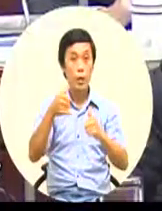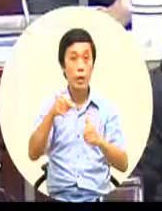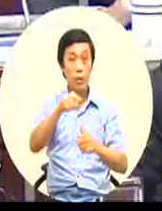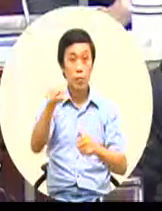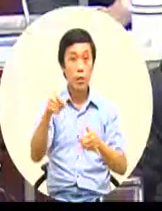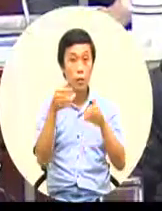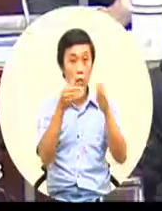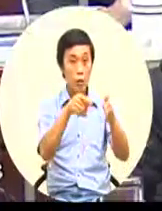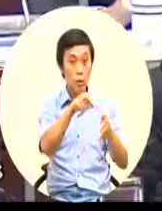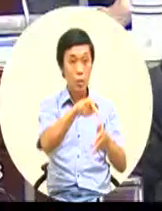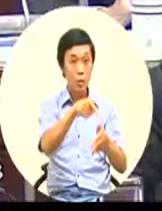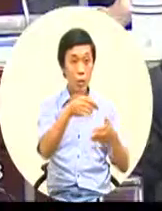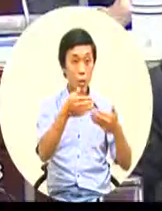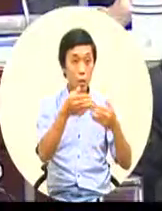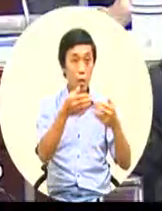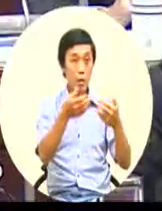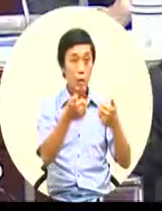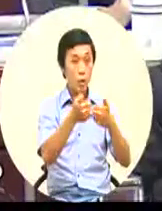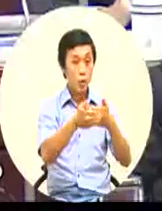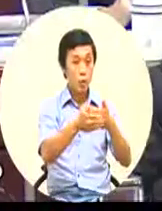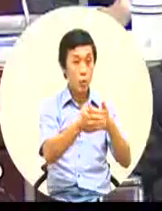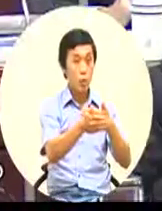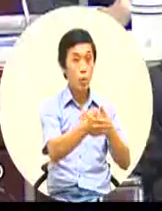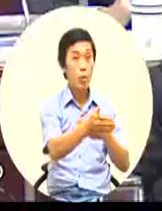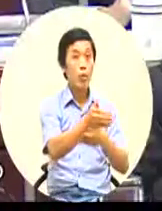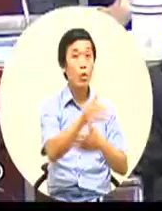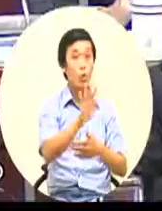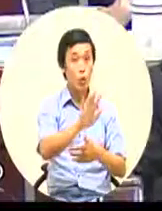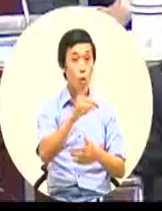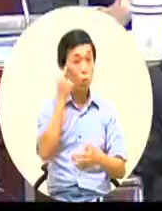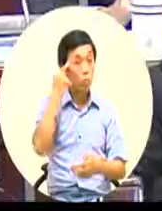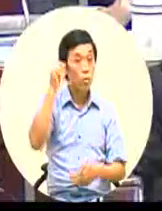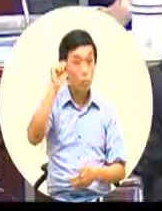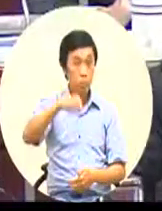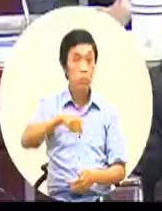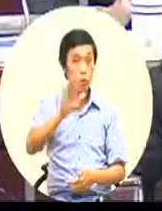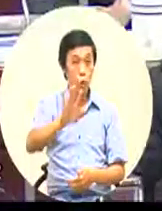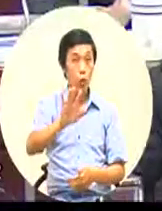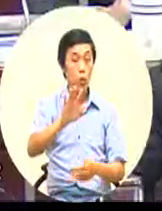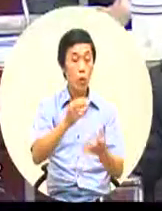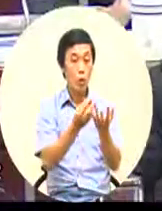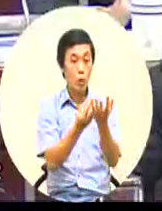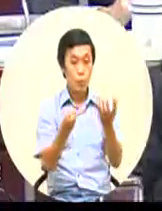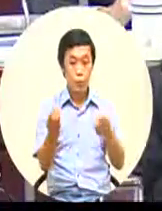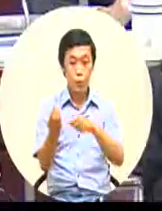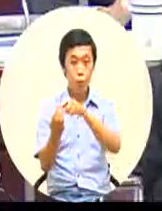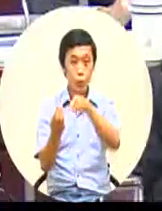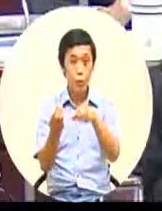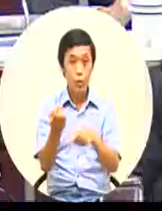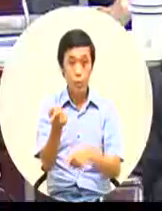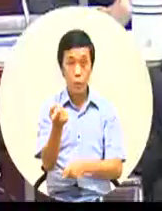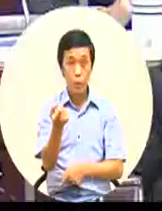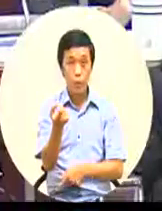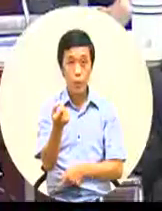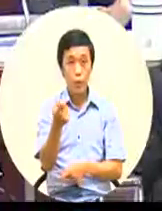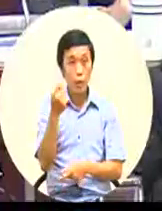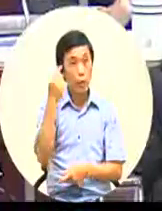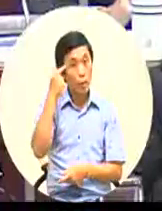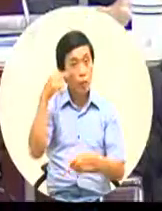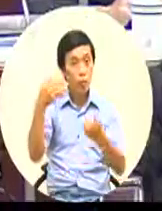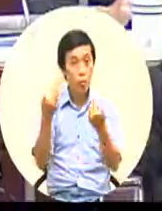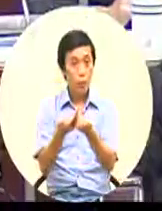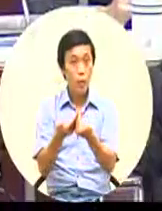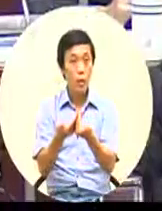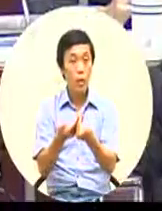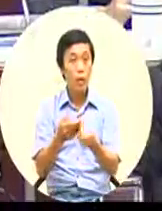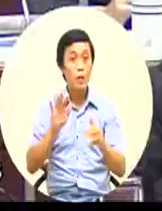在这个过程之中都有同意，那有极少数的人不同意。那现在我所